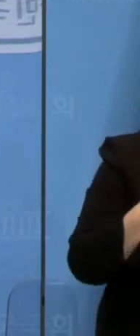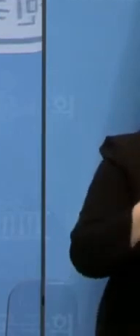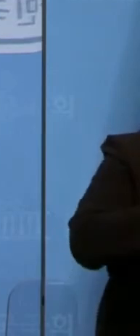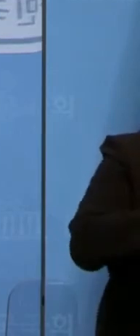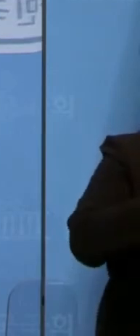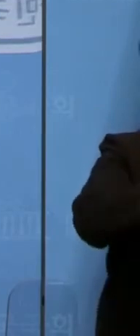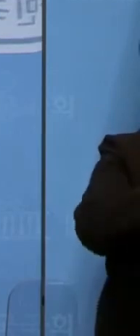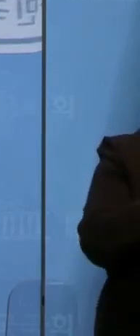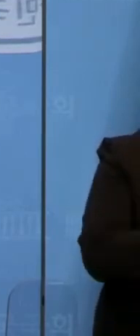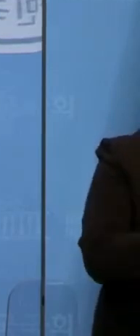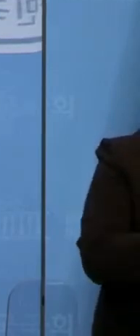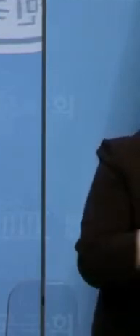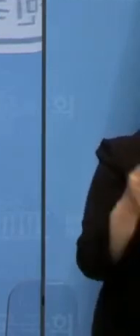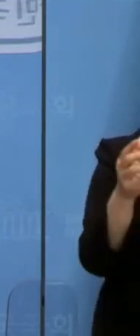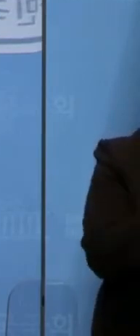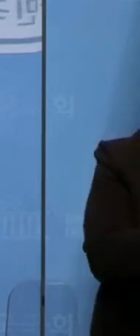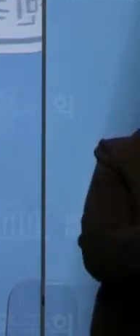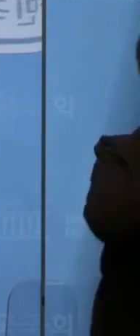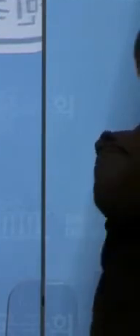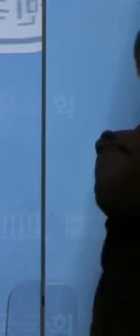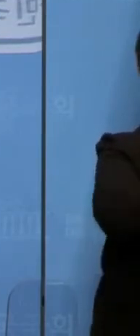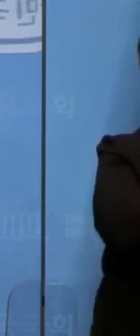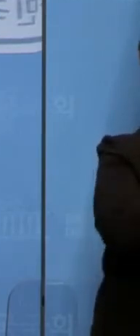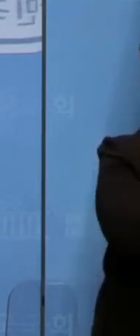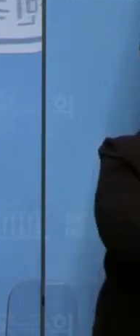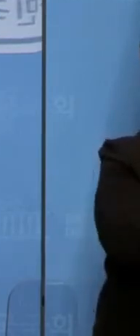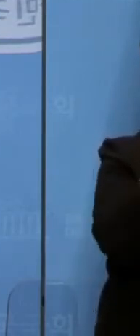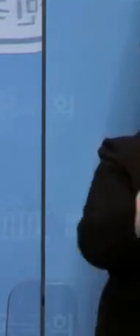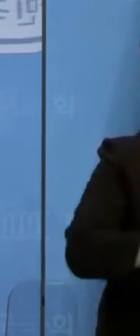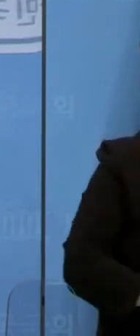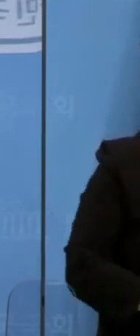불안과 두려움으로 투표에 나서야 합니다.